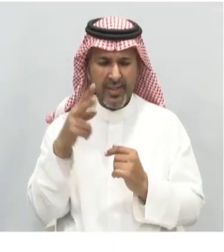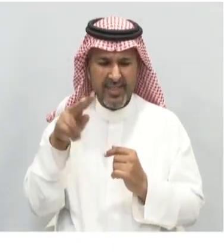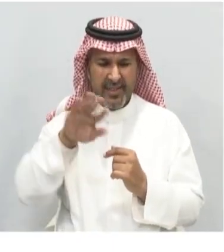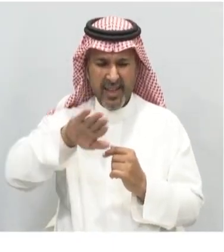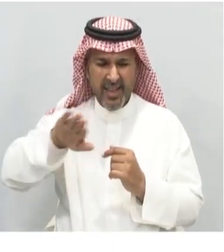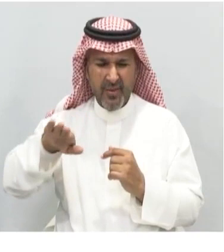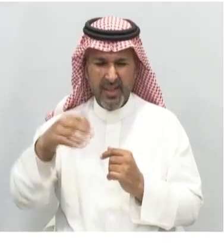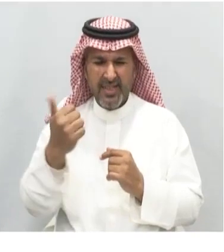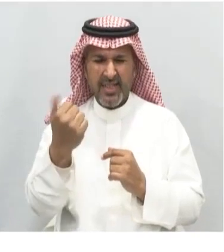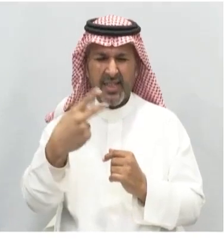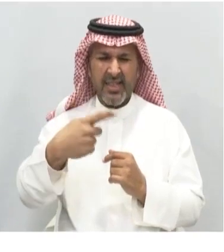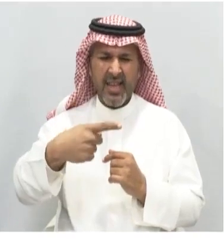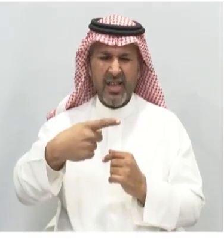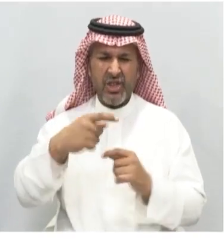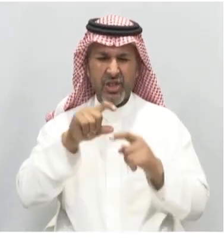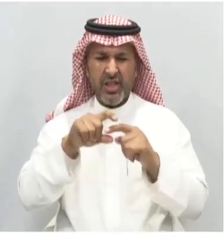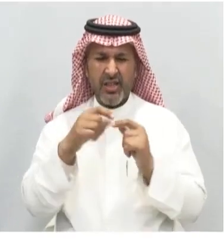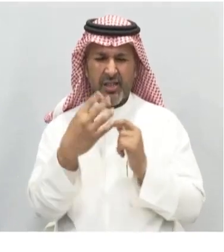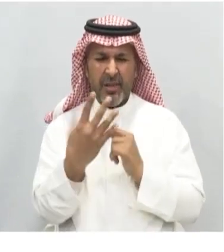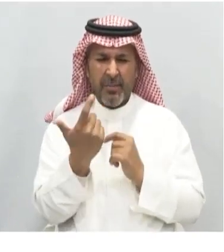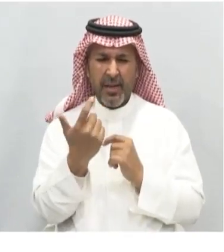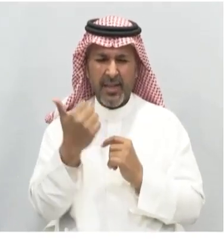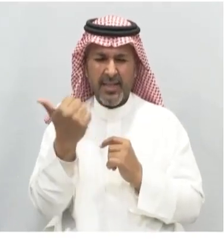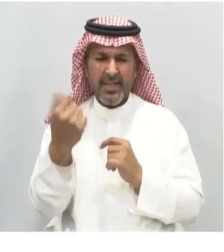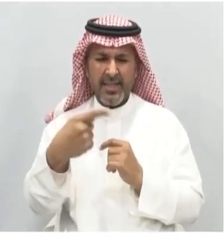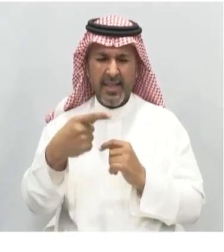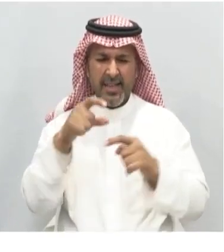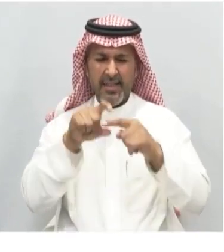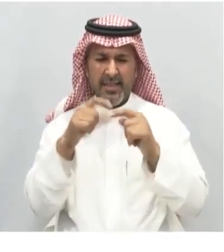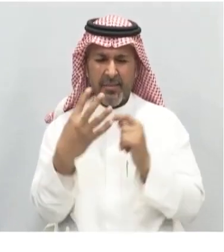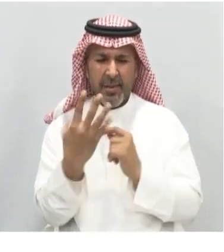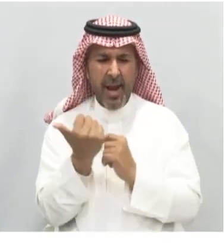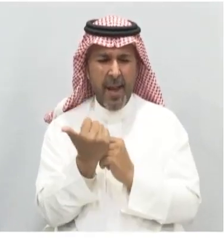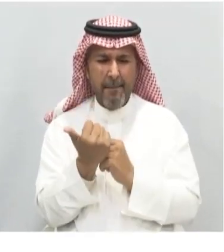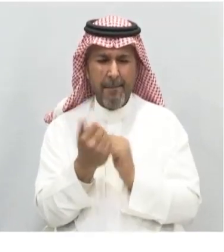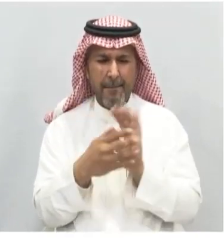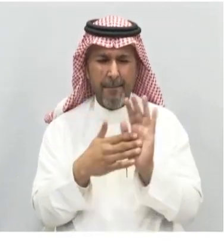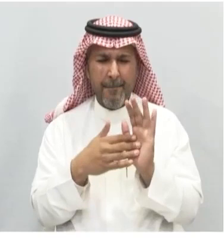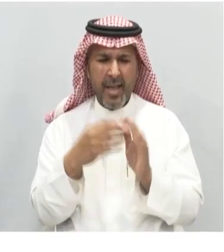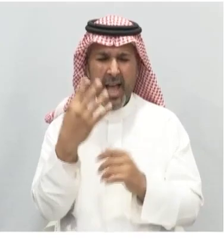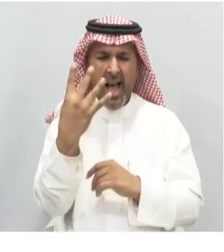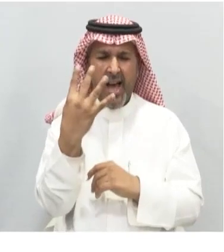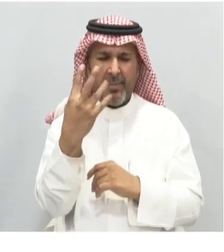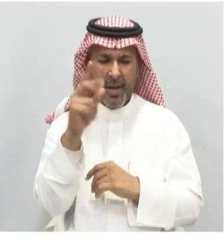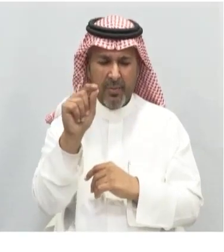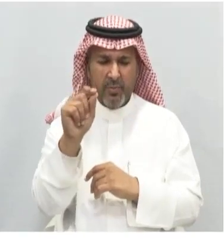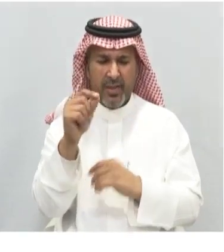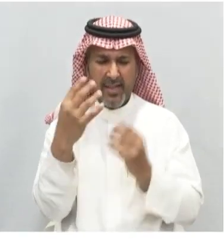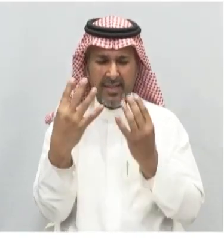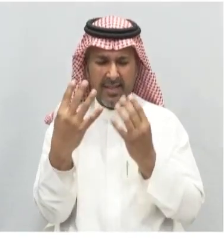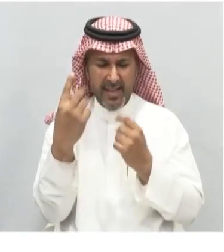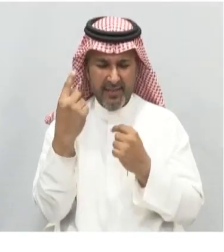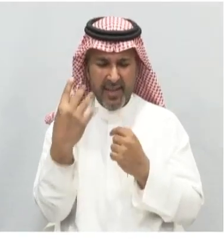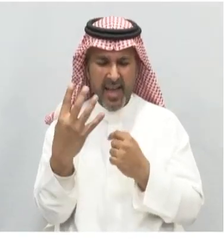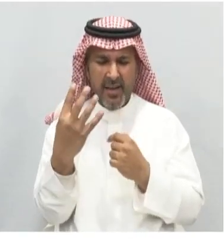الاساسيه 16 تقسيم 4 كم ستكون يا ابطال تساوي 4 بارك الله